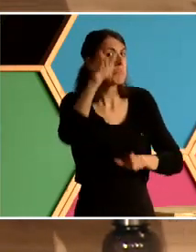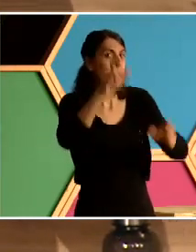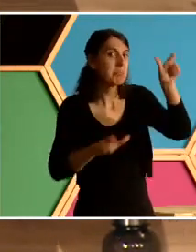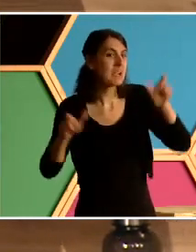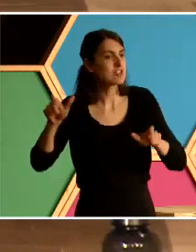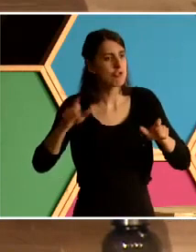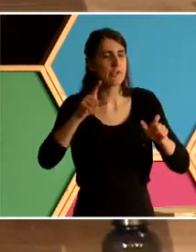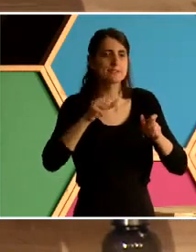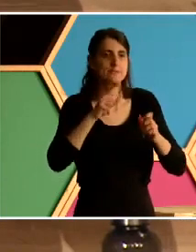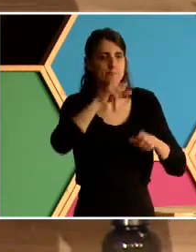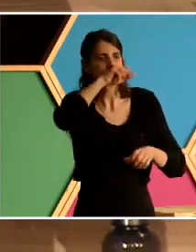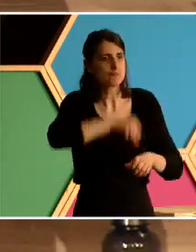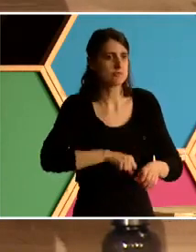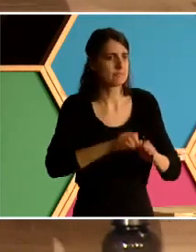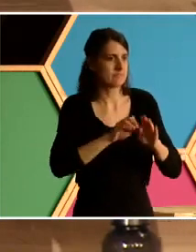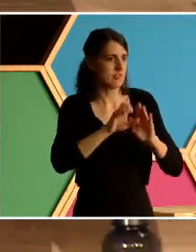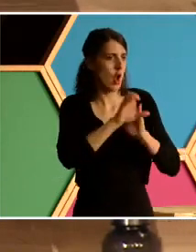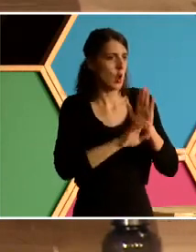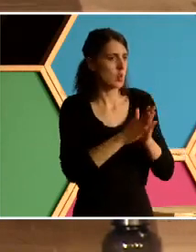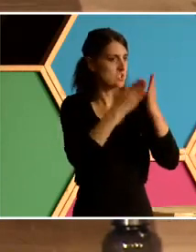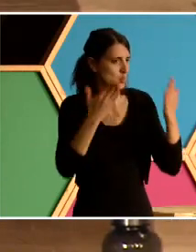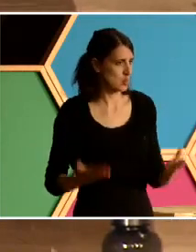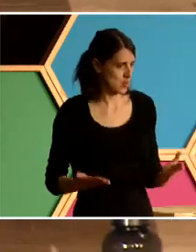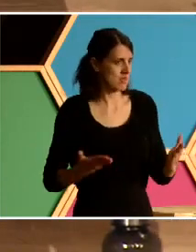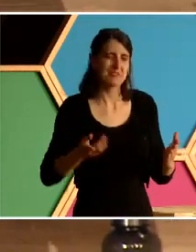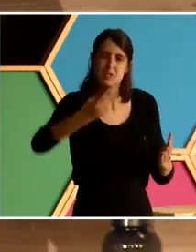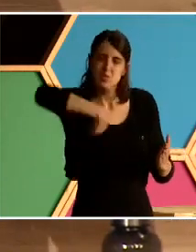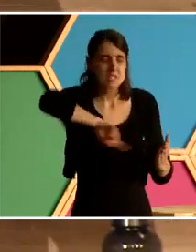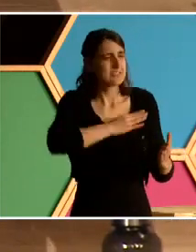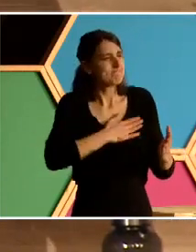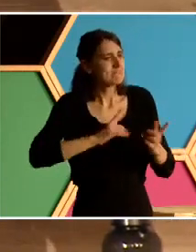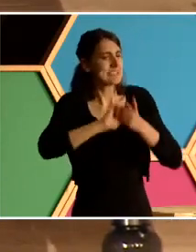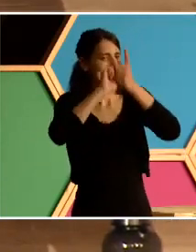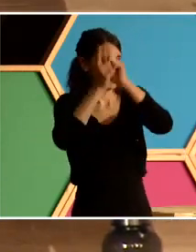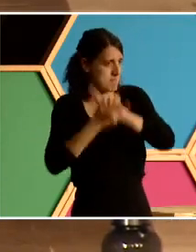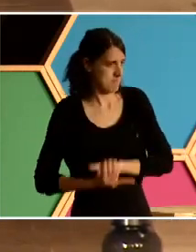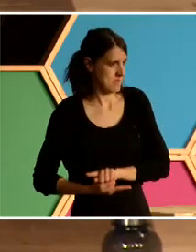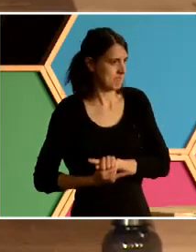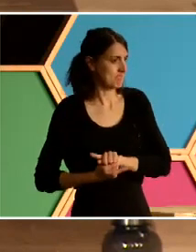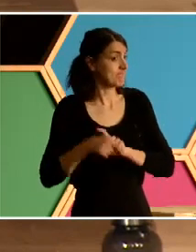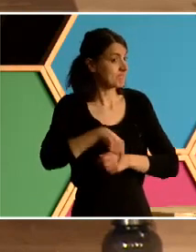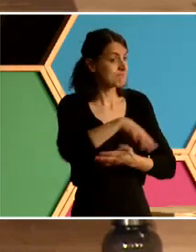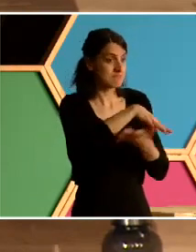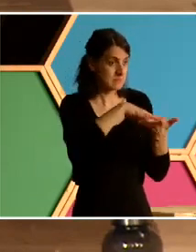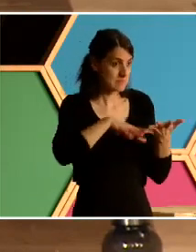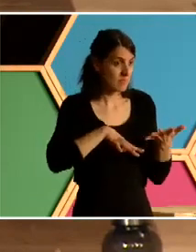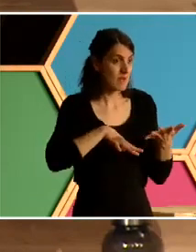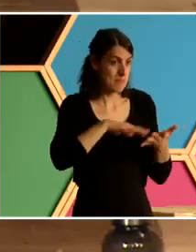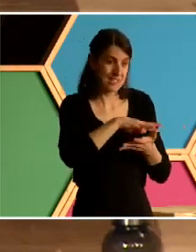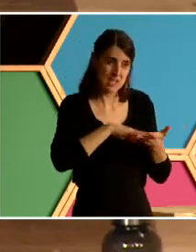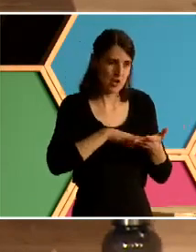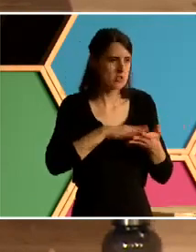constitucionalistes havien trencat per dalt. I en bona mesura a Barcelona hem